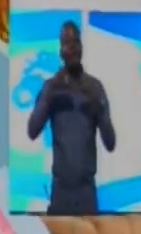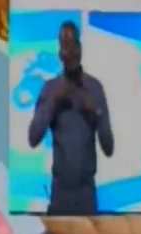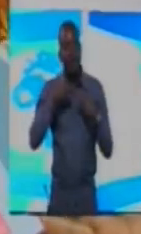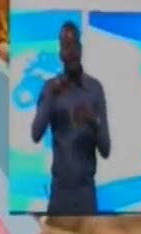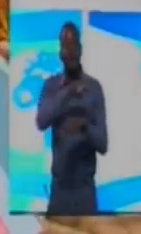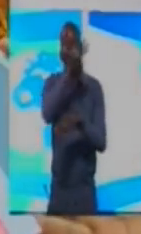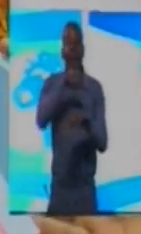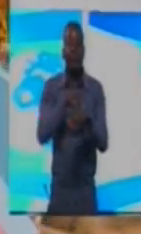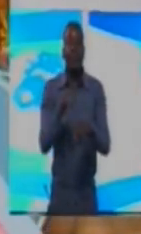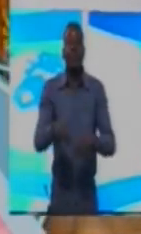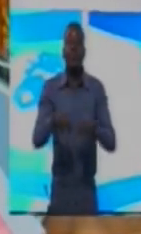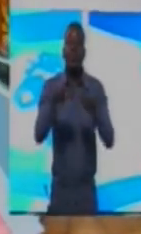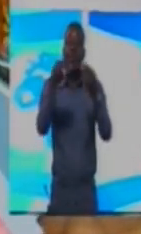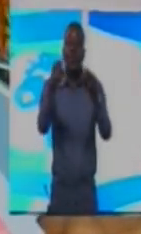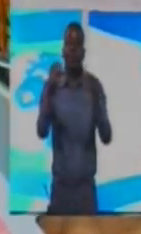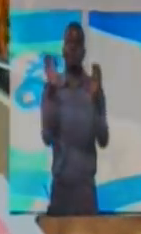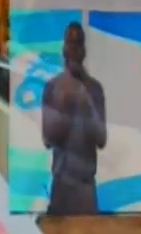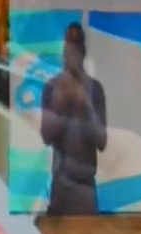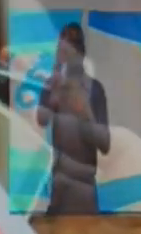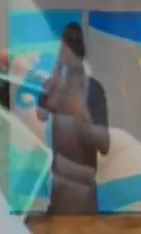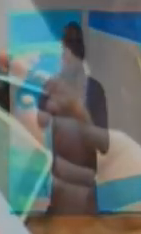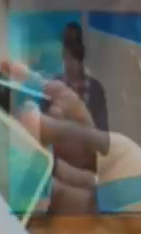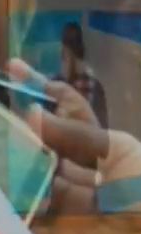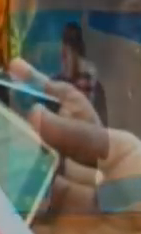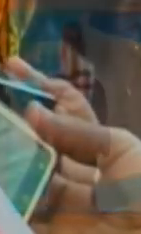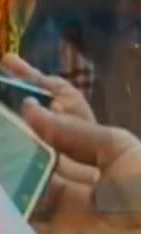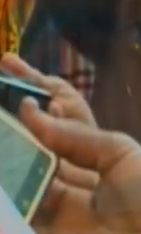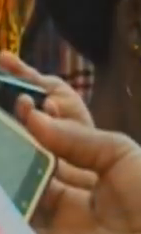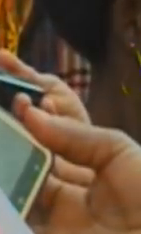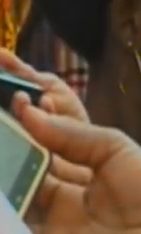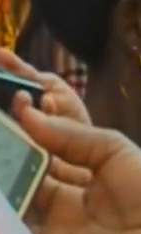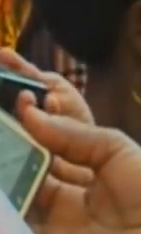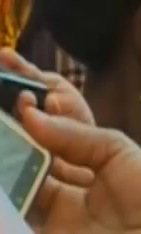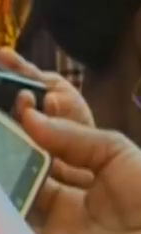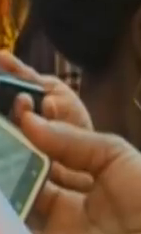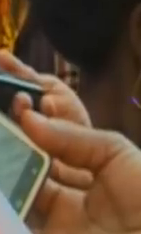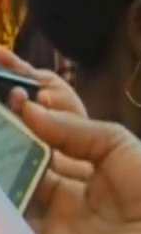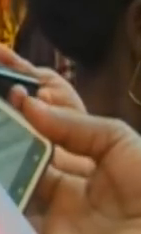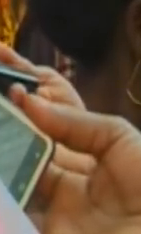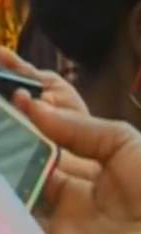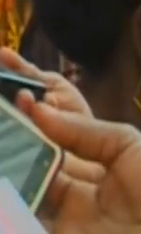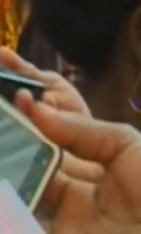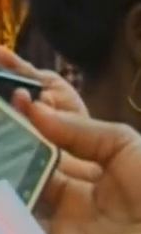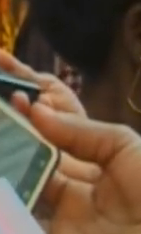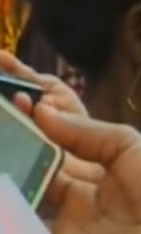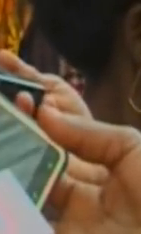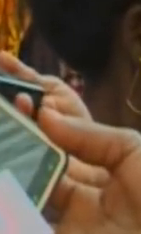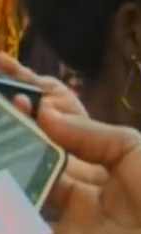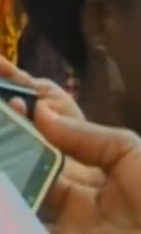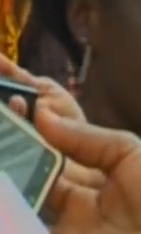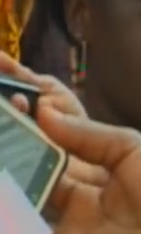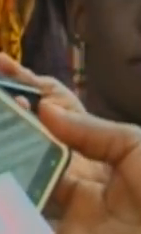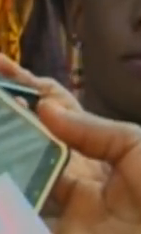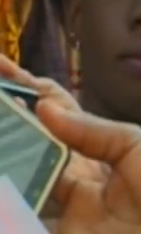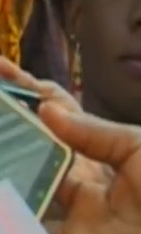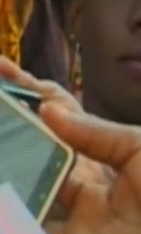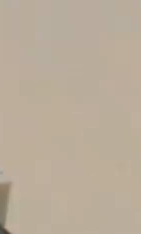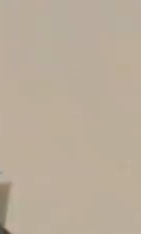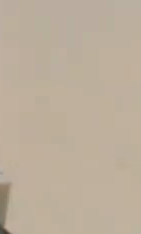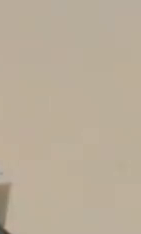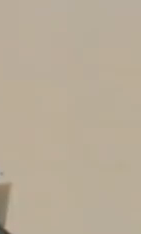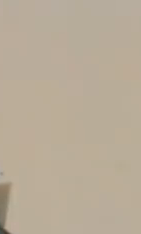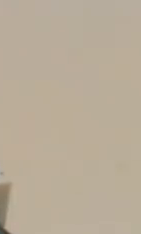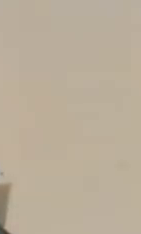nature nous a légué et également accepter les lois de la République qui régissent en fait le fonctionnement de notre